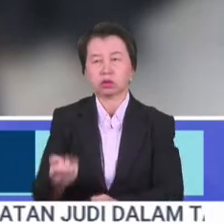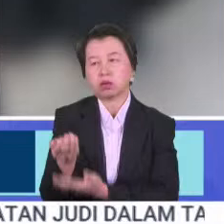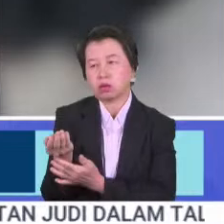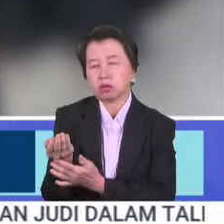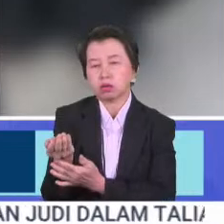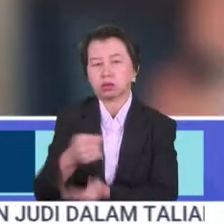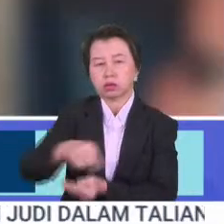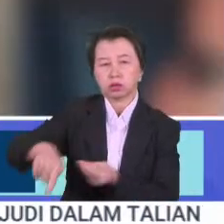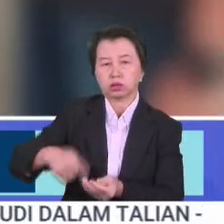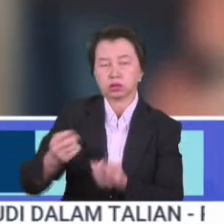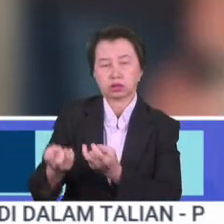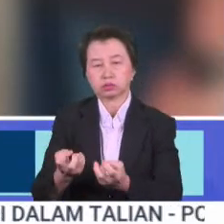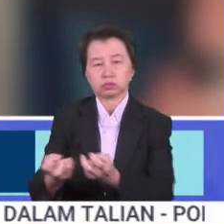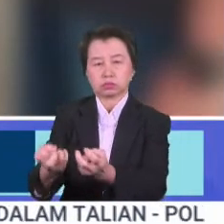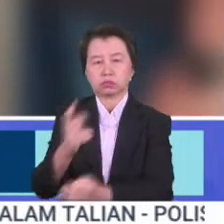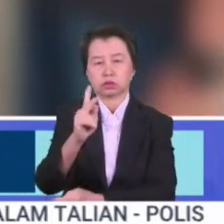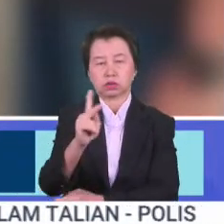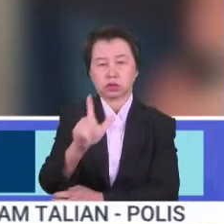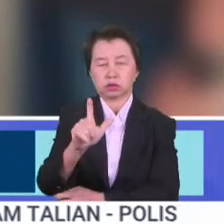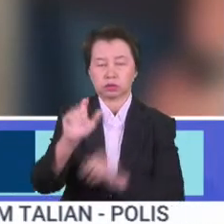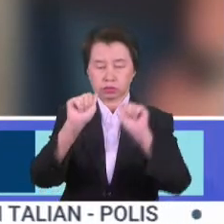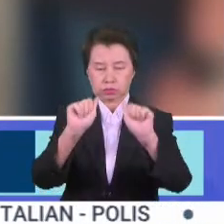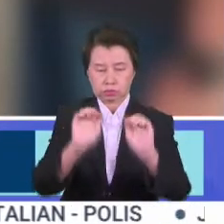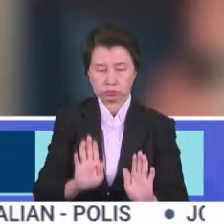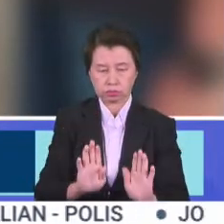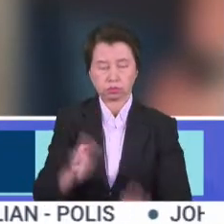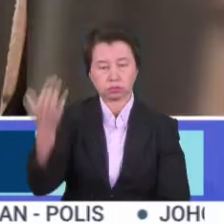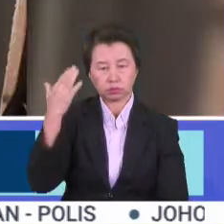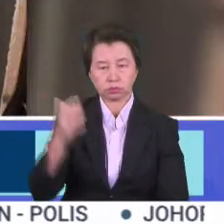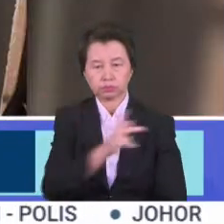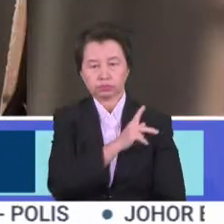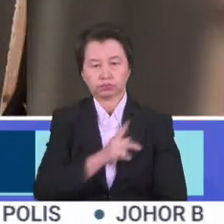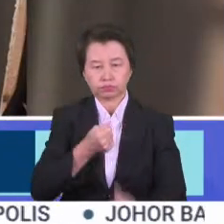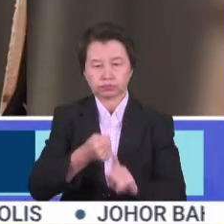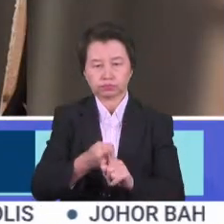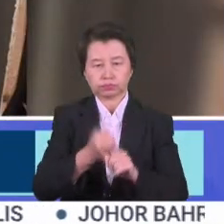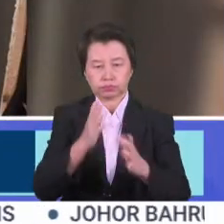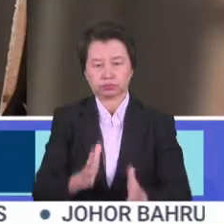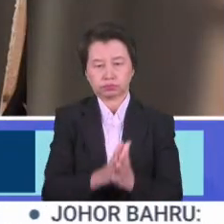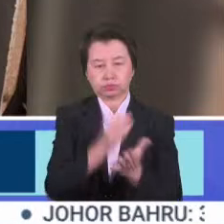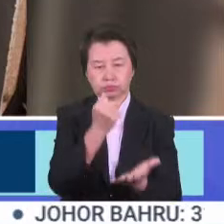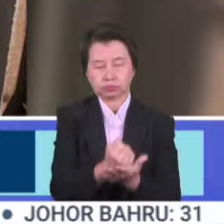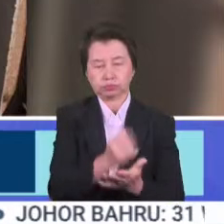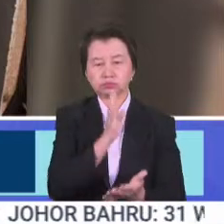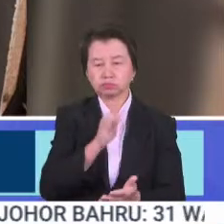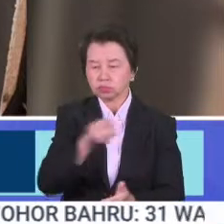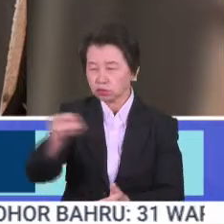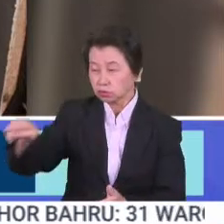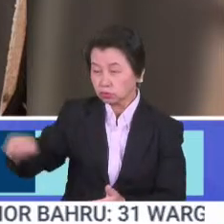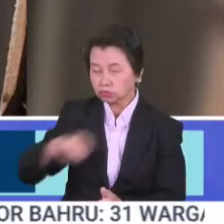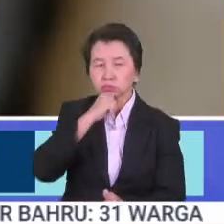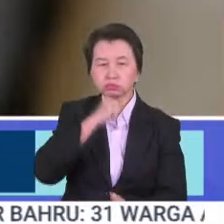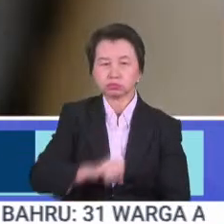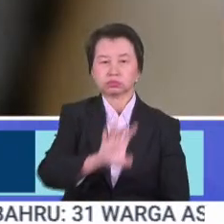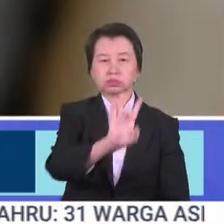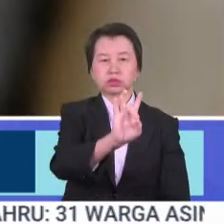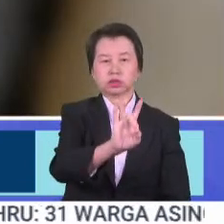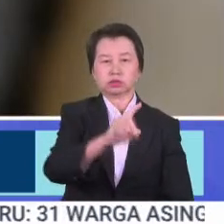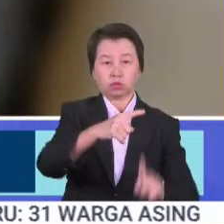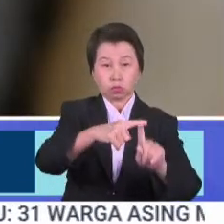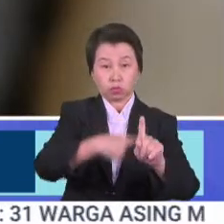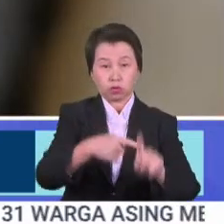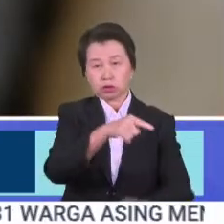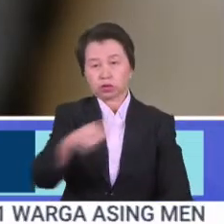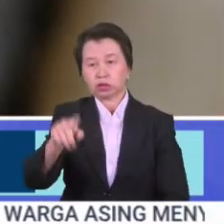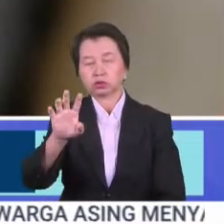di sekitar Bukit Bintang, Kuala Lumpur pada Ahad lepas. Ketua Pengarah Imigresen berkata kesemua yang ditahan berumur antara 8